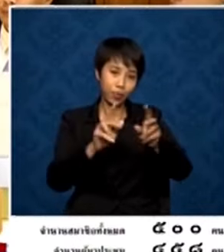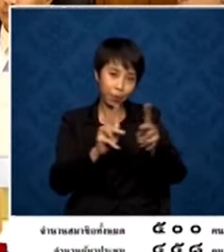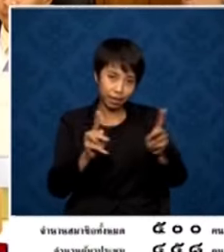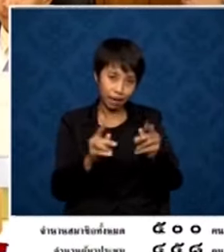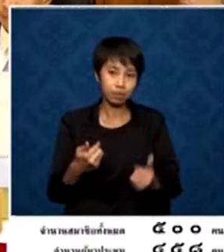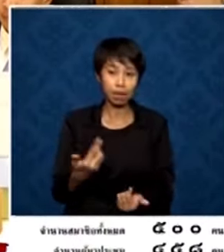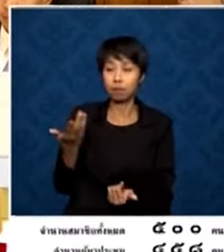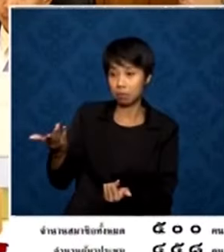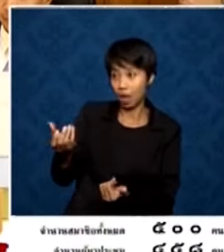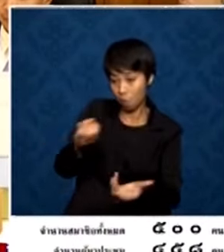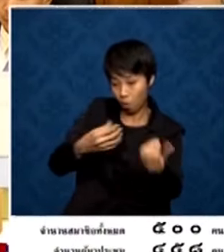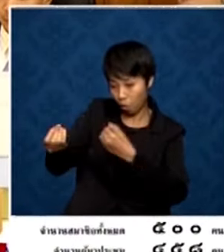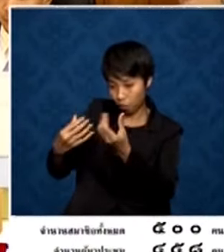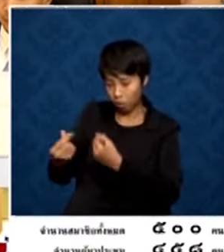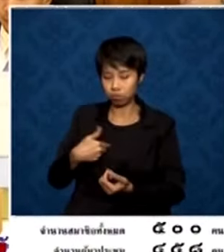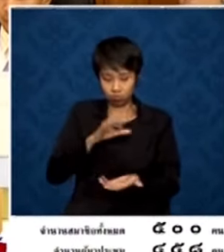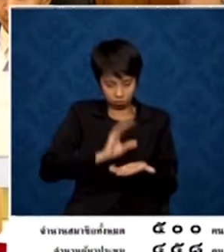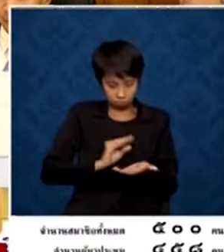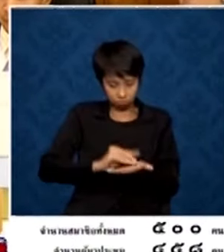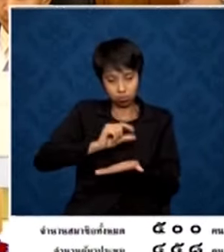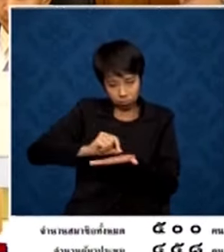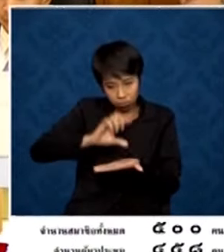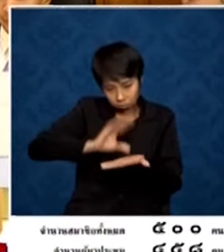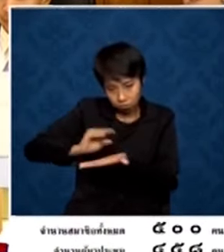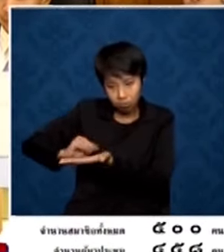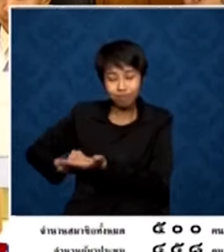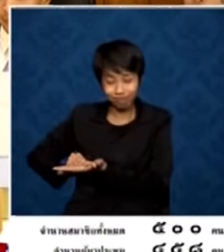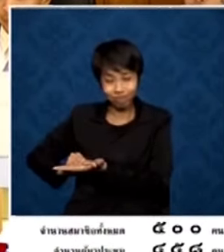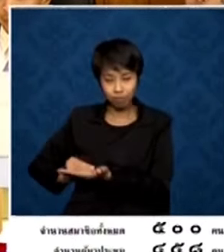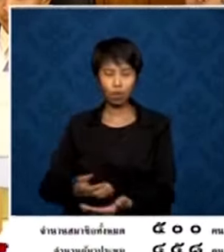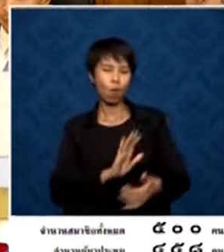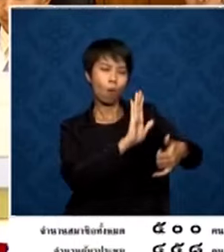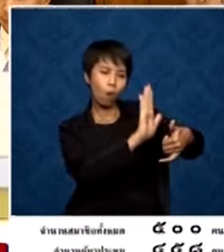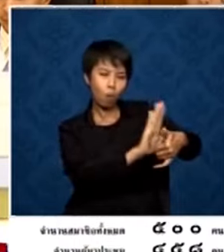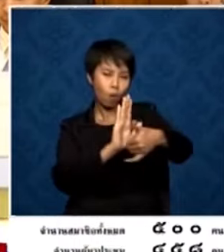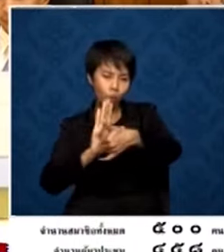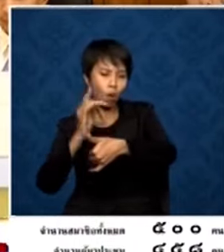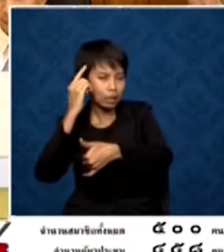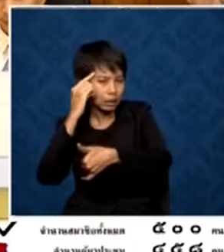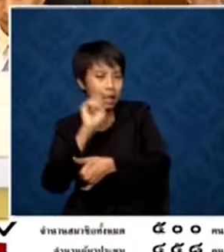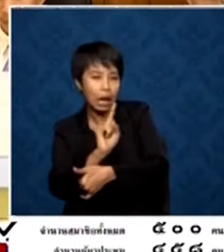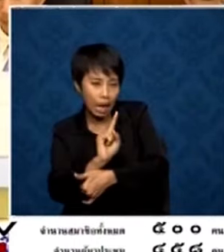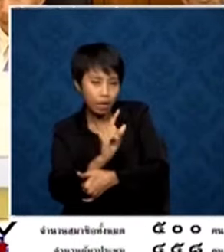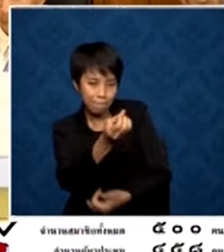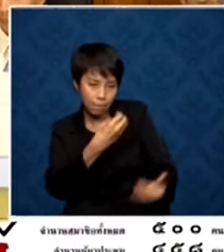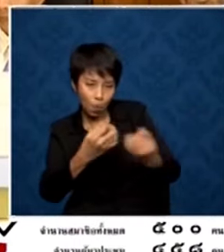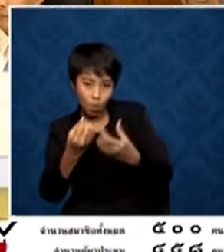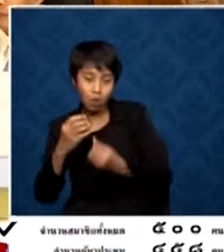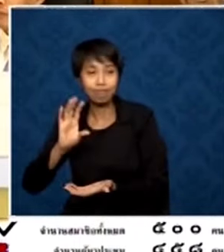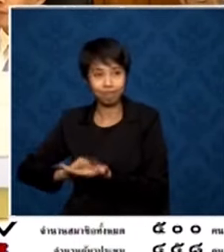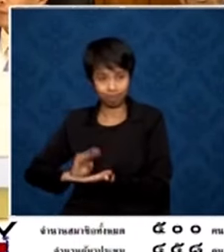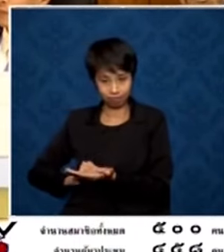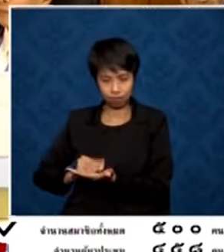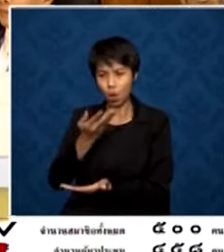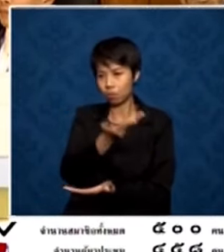ทุนค่ะเพราะมันเป็นการลงทุนขนาดใหญ่ใช้พื้นที่มากครบวงจรอย่างที่บอกไปหลายคนเนี่ยใน